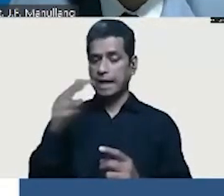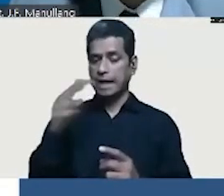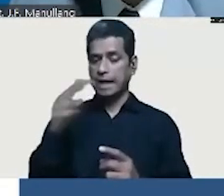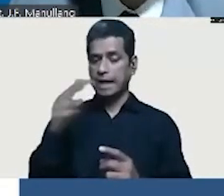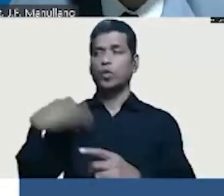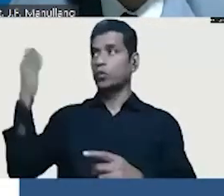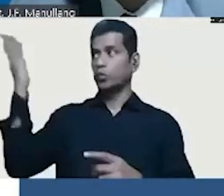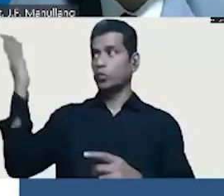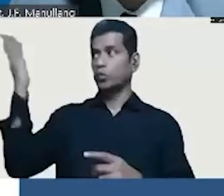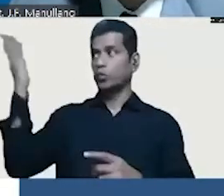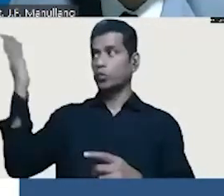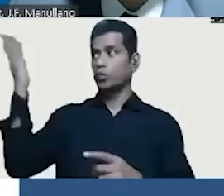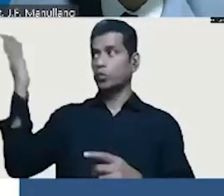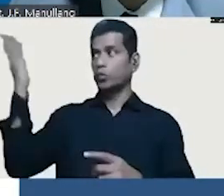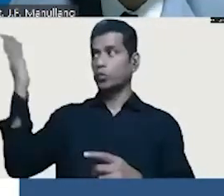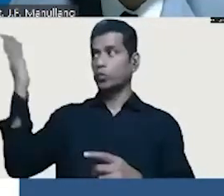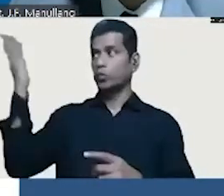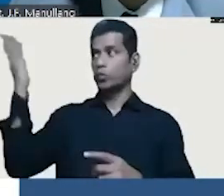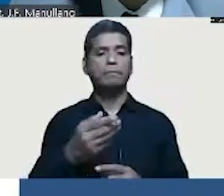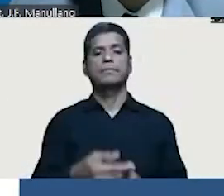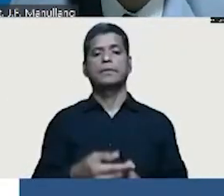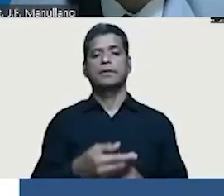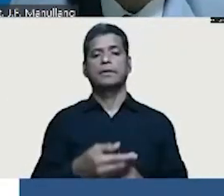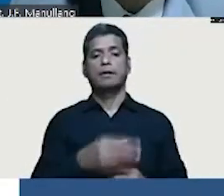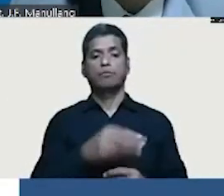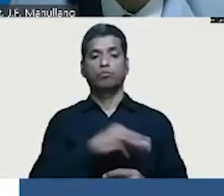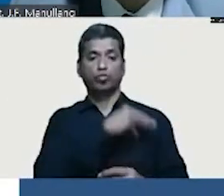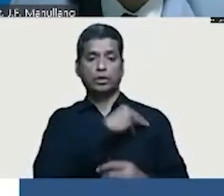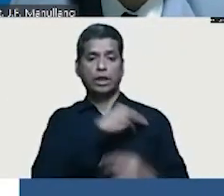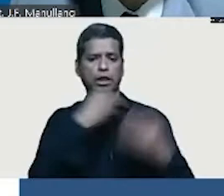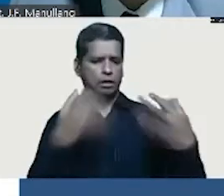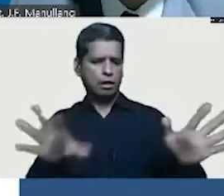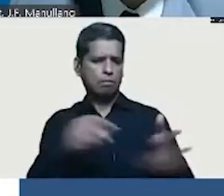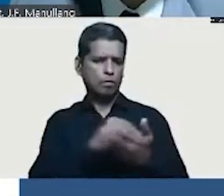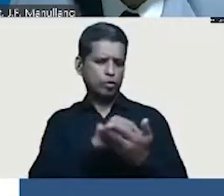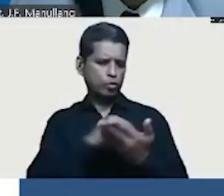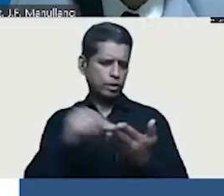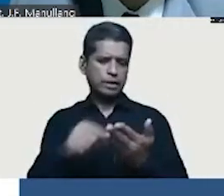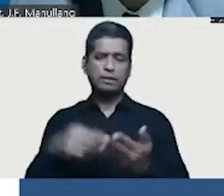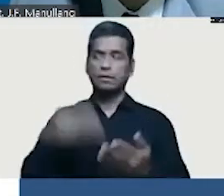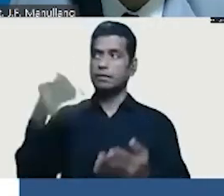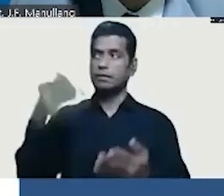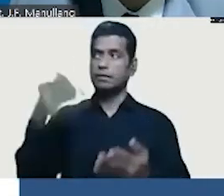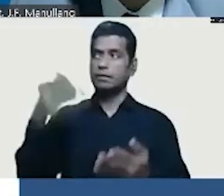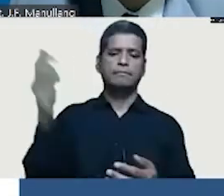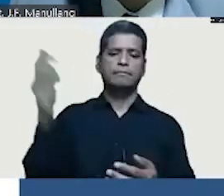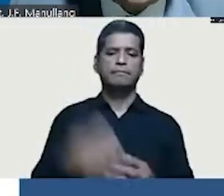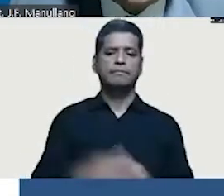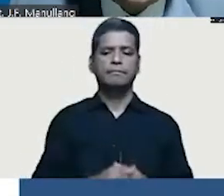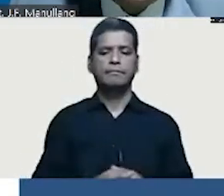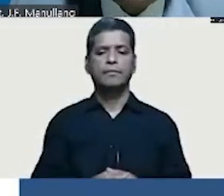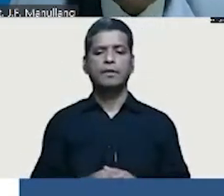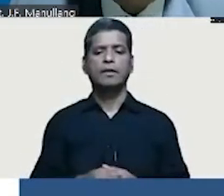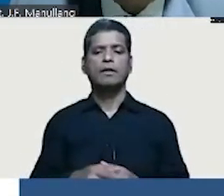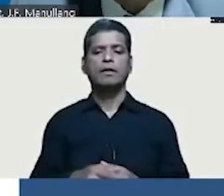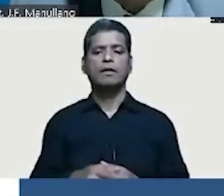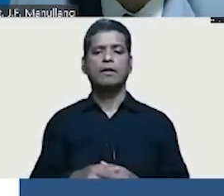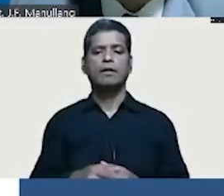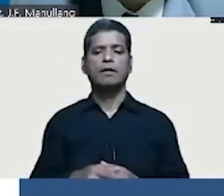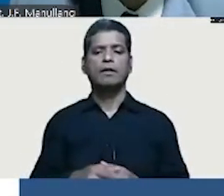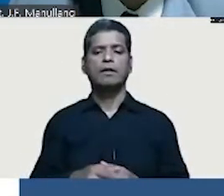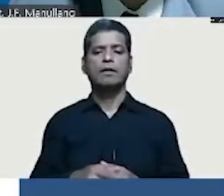aku jelas ya fungsi dari karunia nubuat ialah agar percaya kepada Kristus